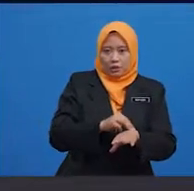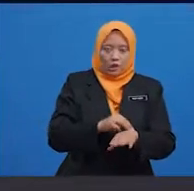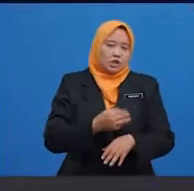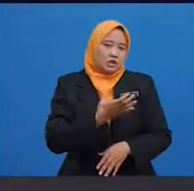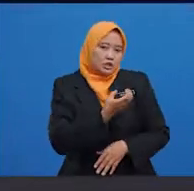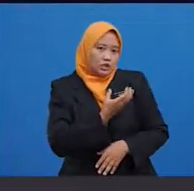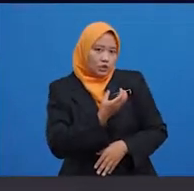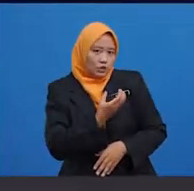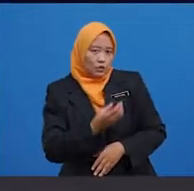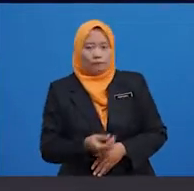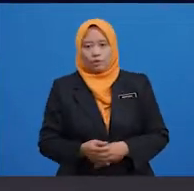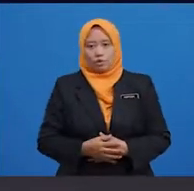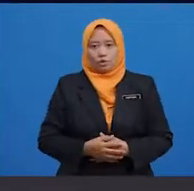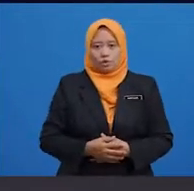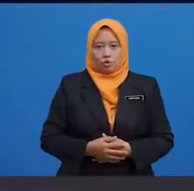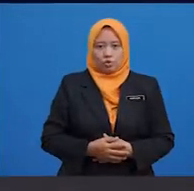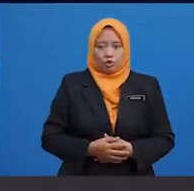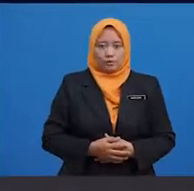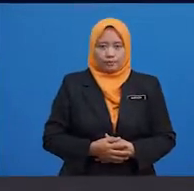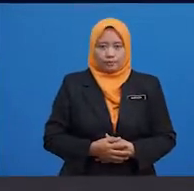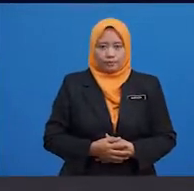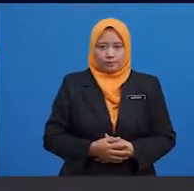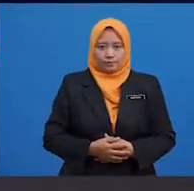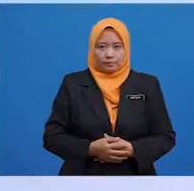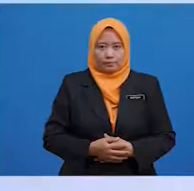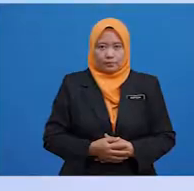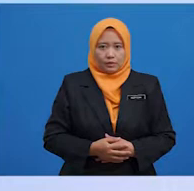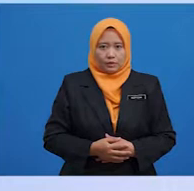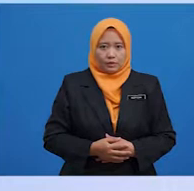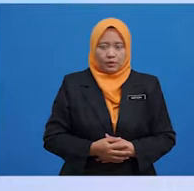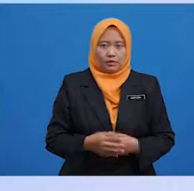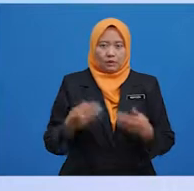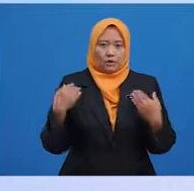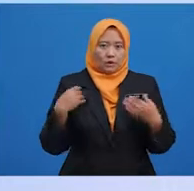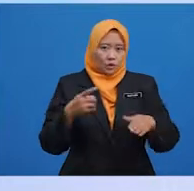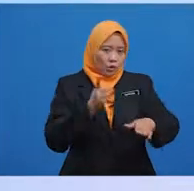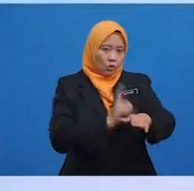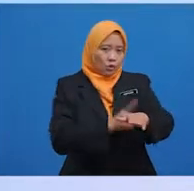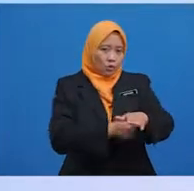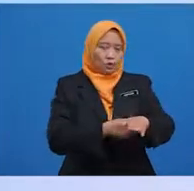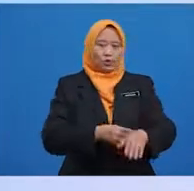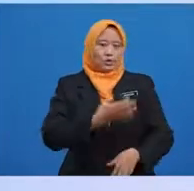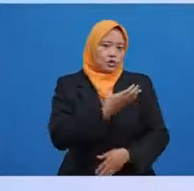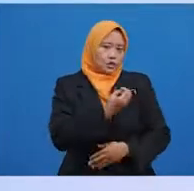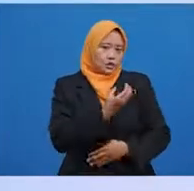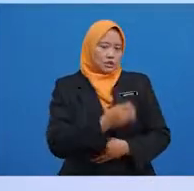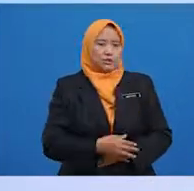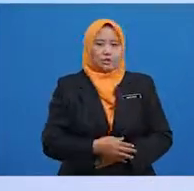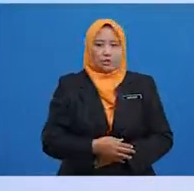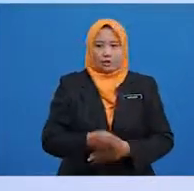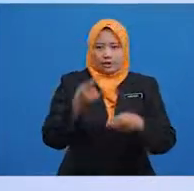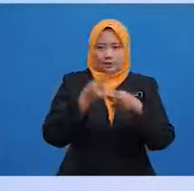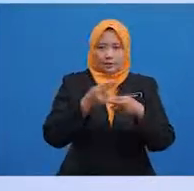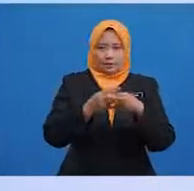dan organ lain. Komponen seterusnya ialah otot jantung. Otot jantung dikenali